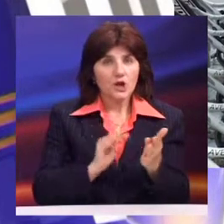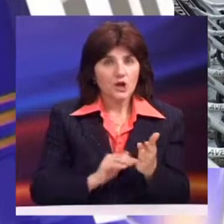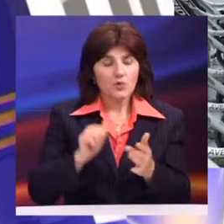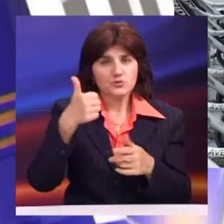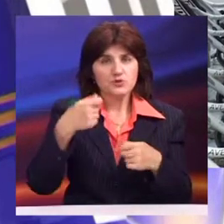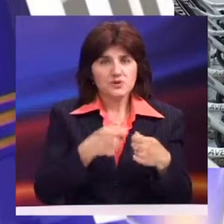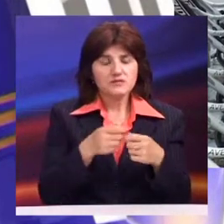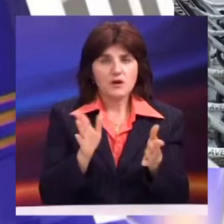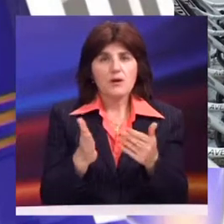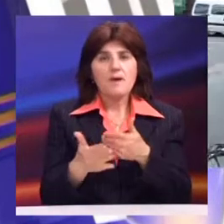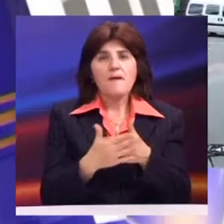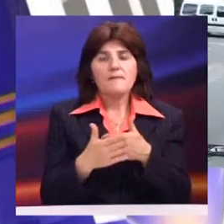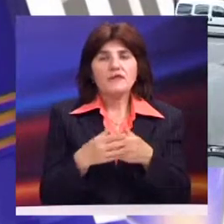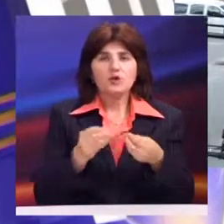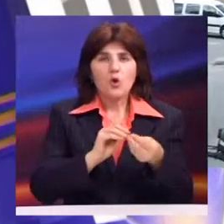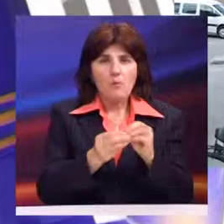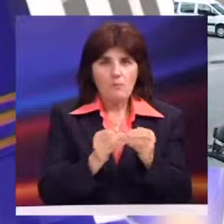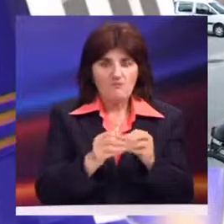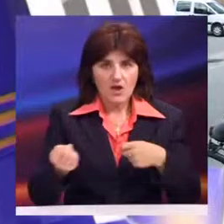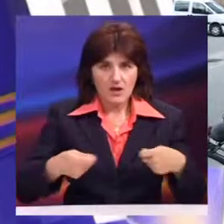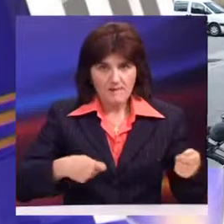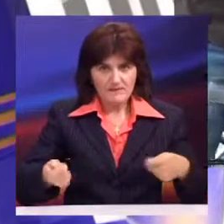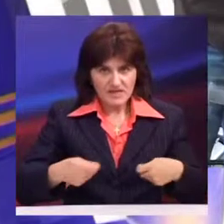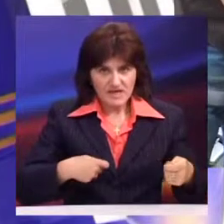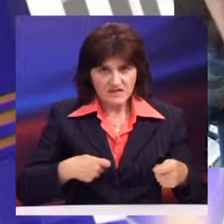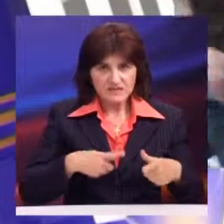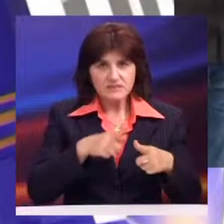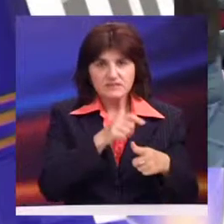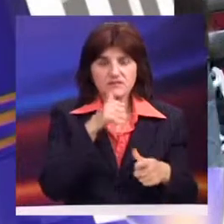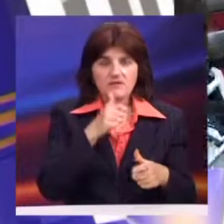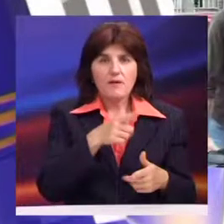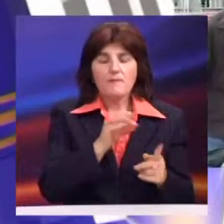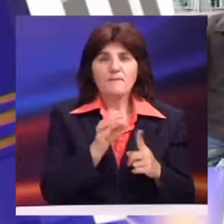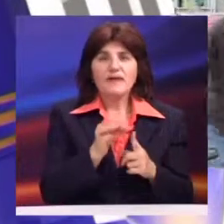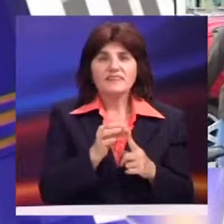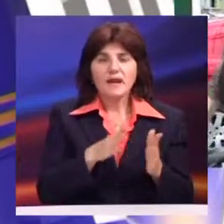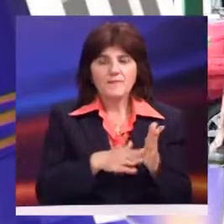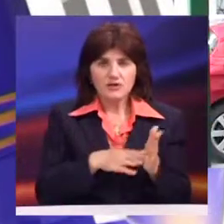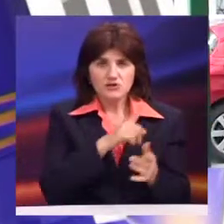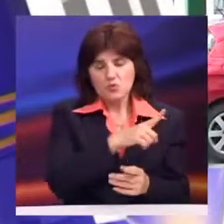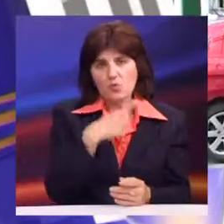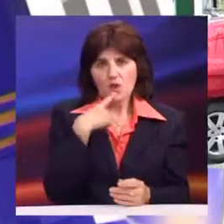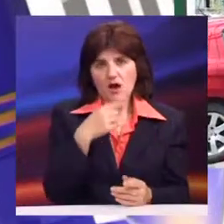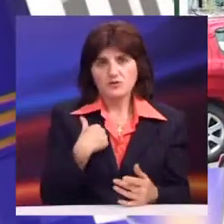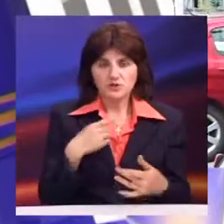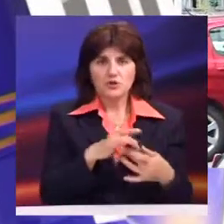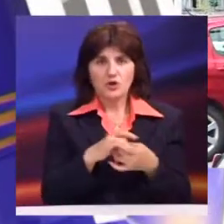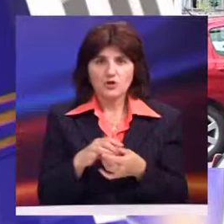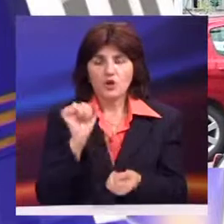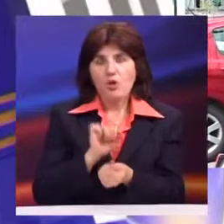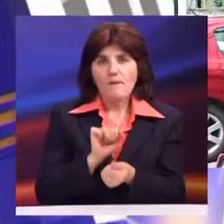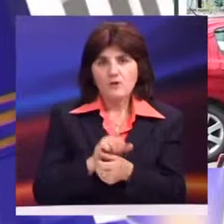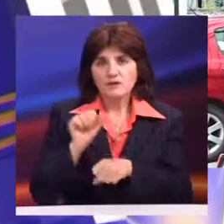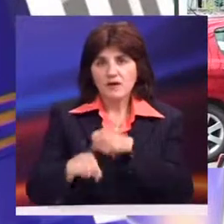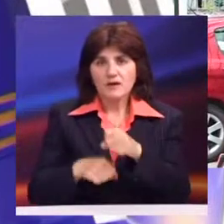jedna stanica u blizini Buvljaka. Jedan od vernih korisnika usluga Subajka je Petar Mitrić, koji kaže da često